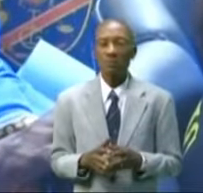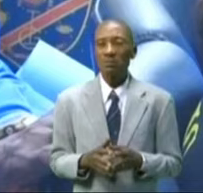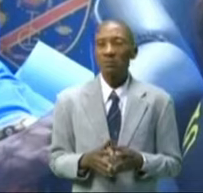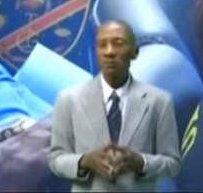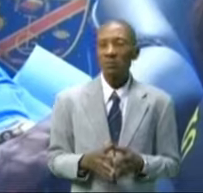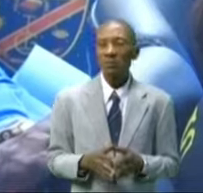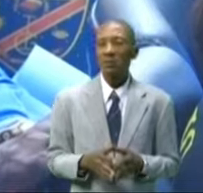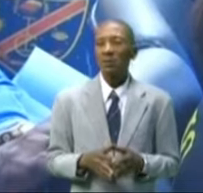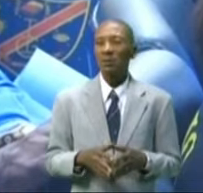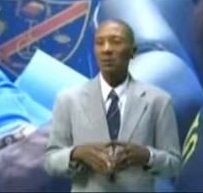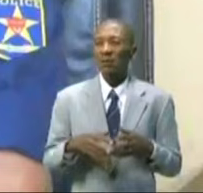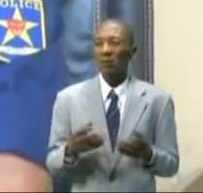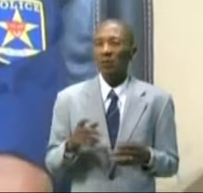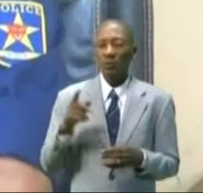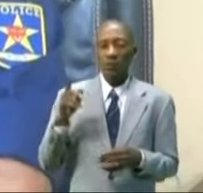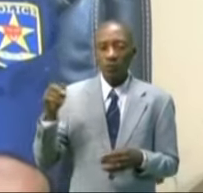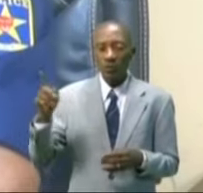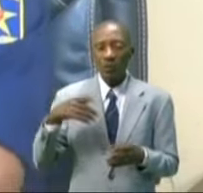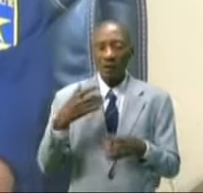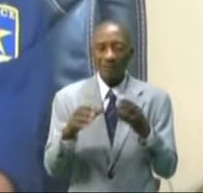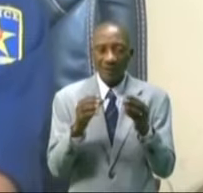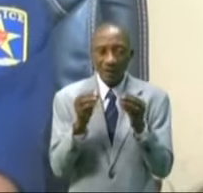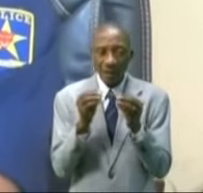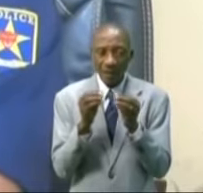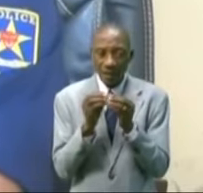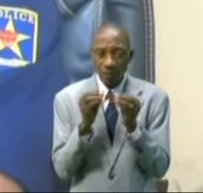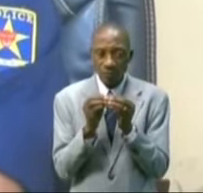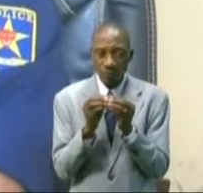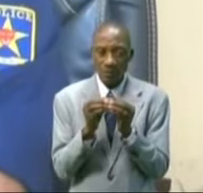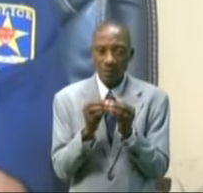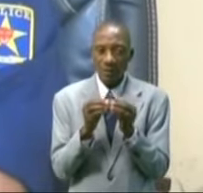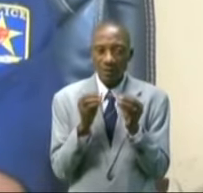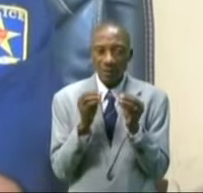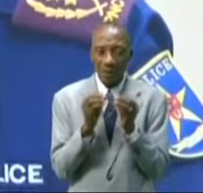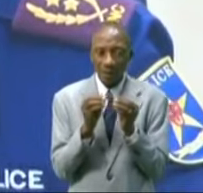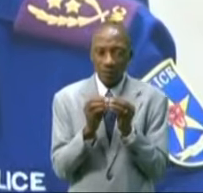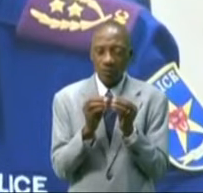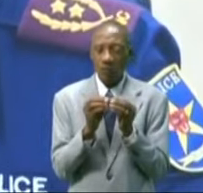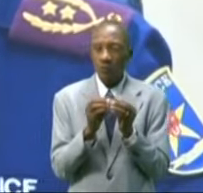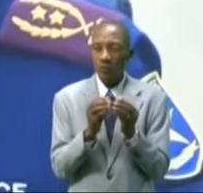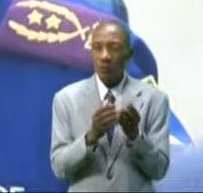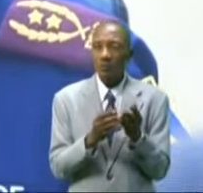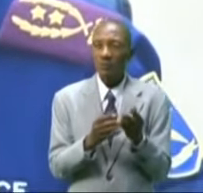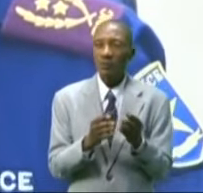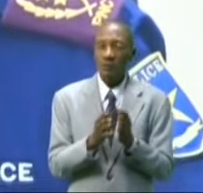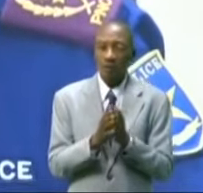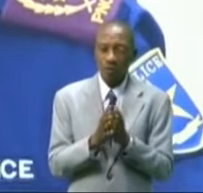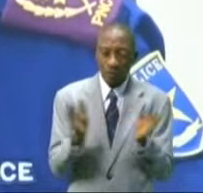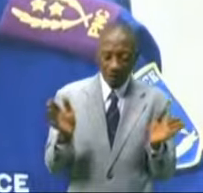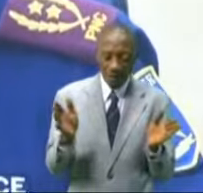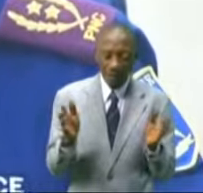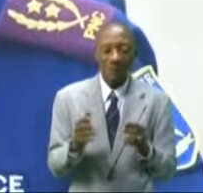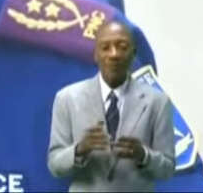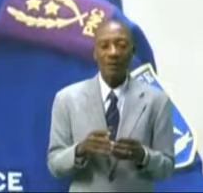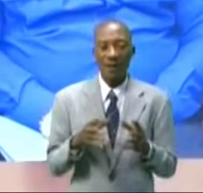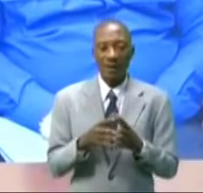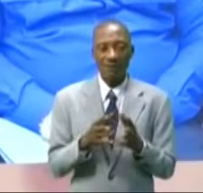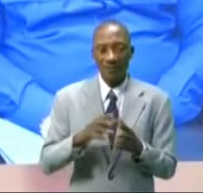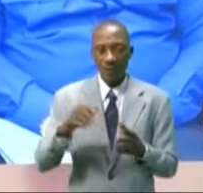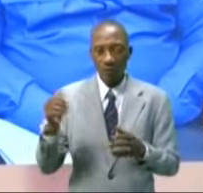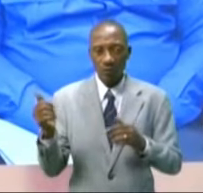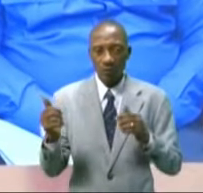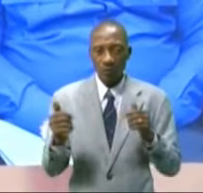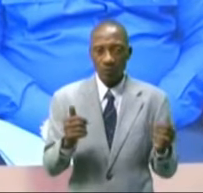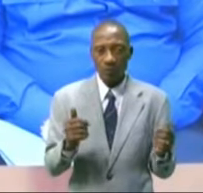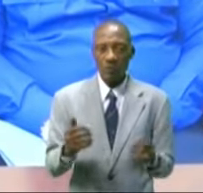général, Philemon Patience Mouchi Diav, fait la restitution de la parade tenue par le chef d'état-major général aux